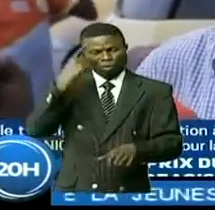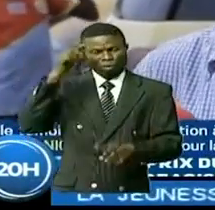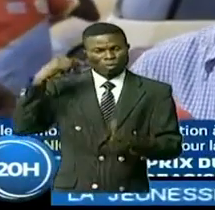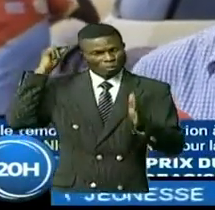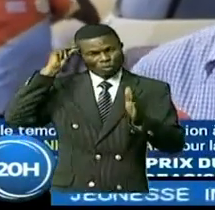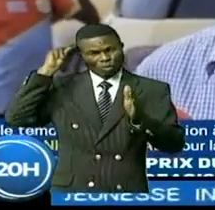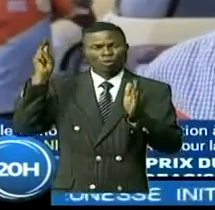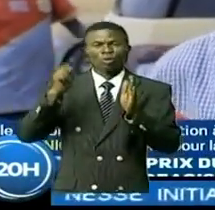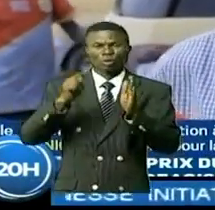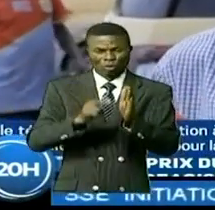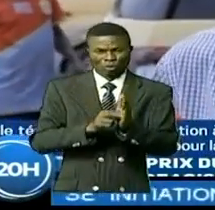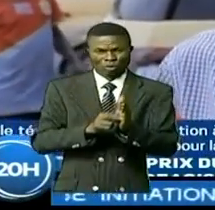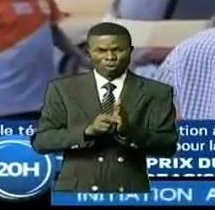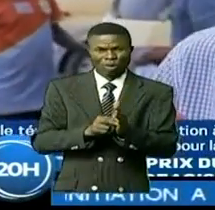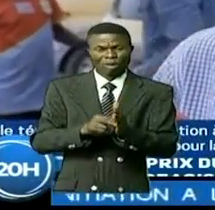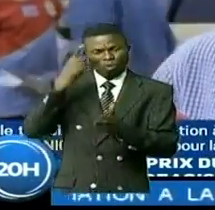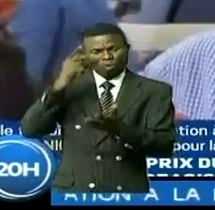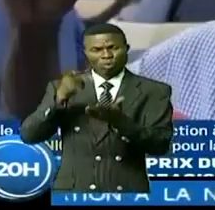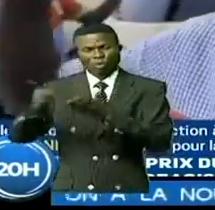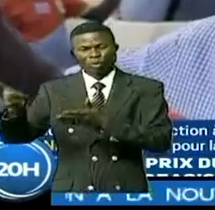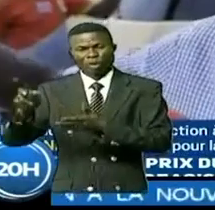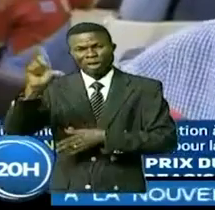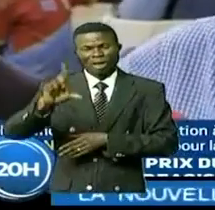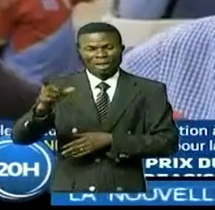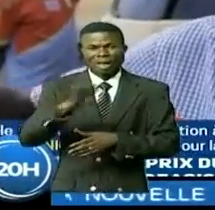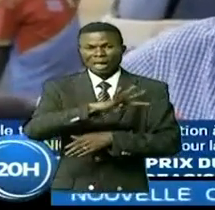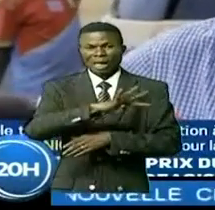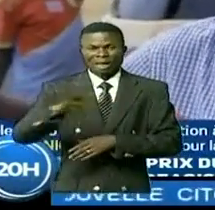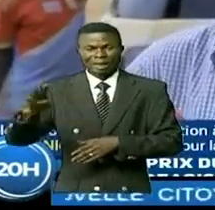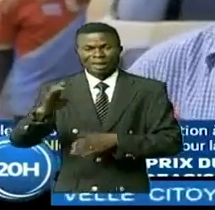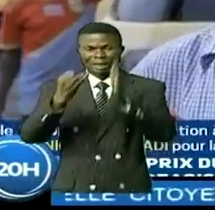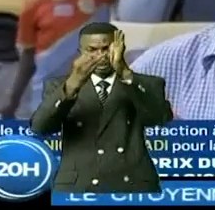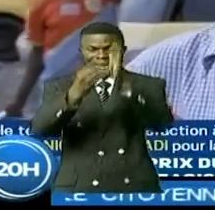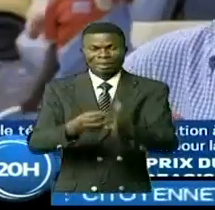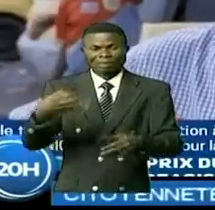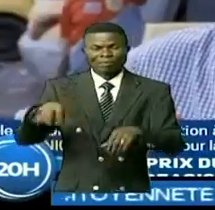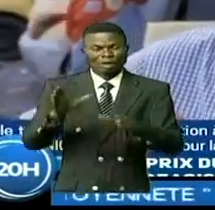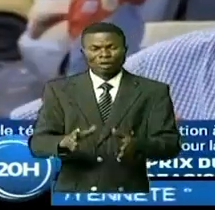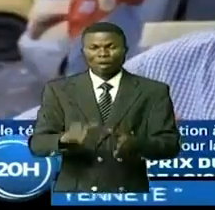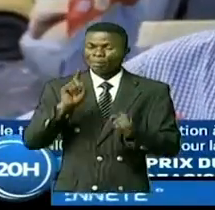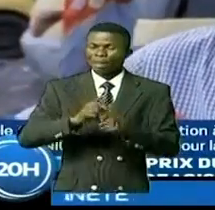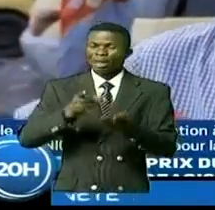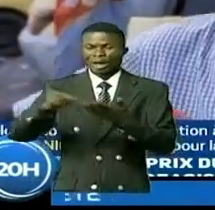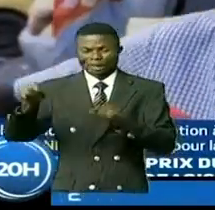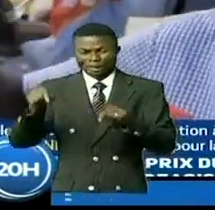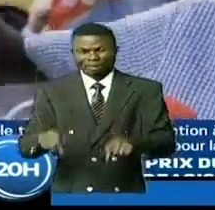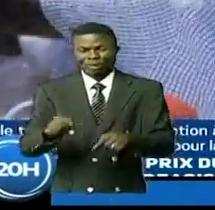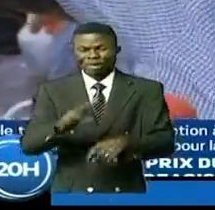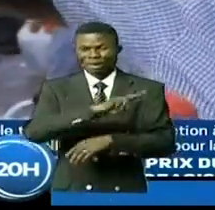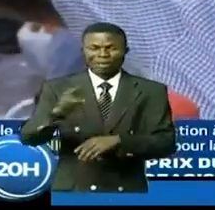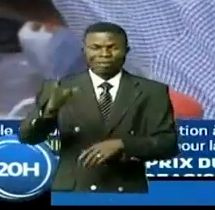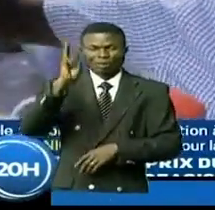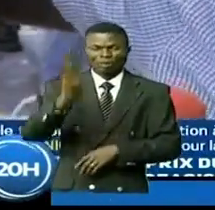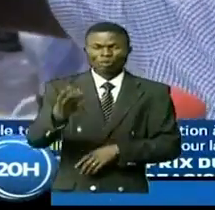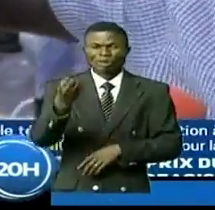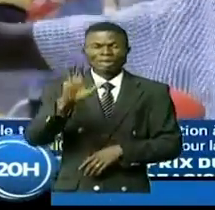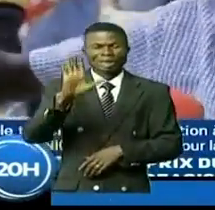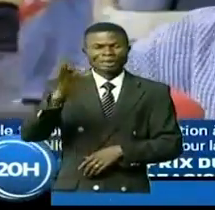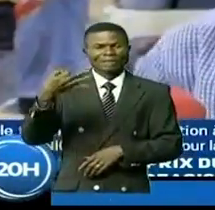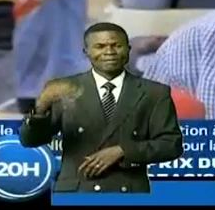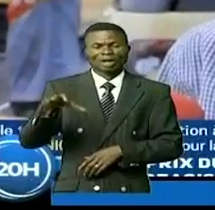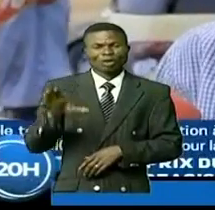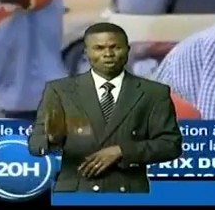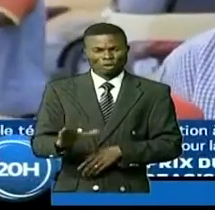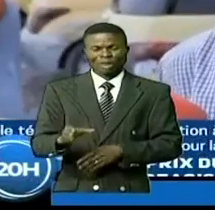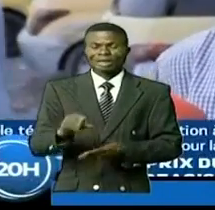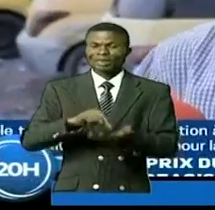gouvernement. À lieu et place d'acheter le litre à 4 700 francs congolais, nous l'achetons à 2 345 francs, ce